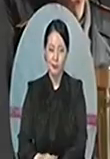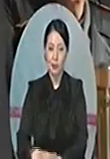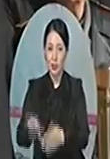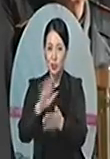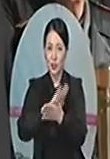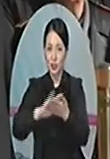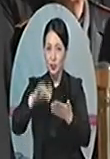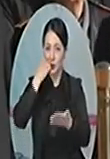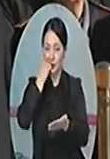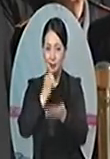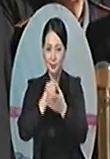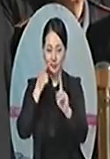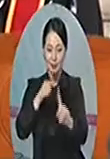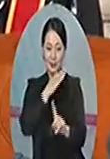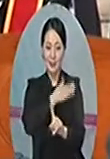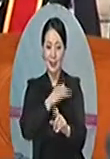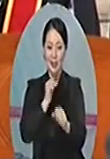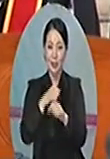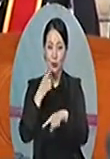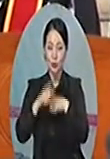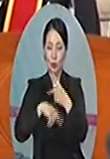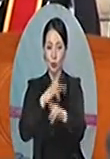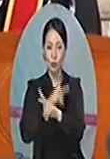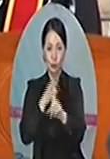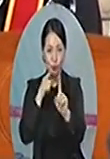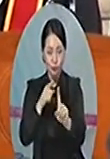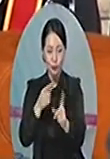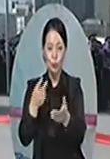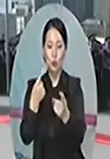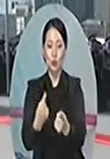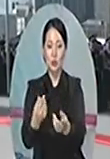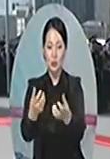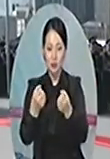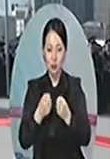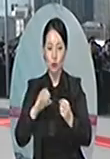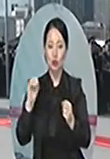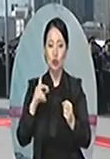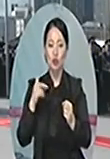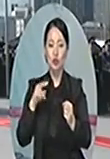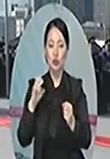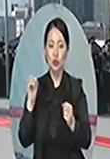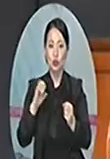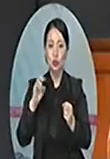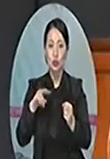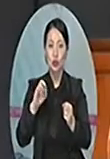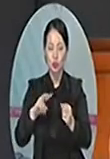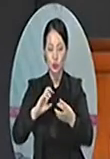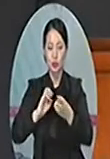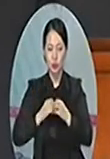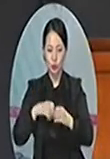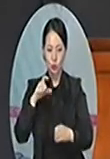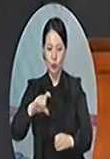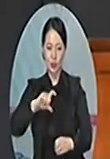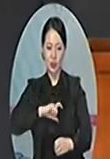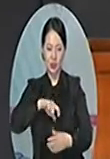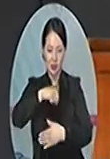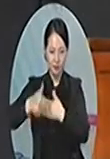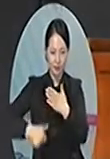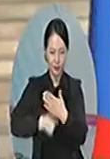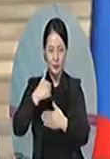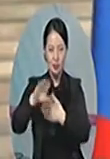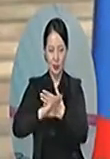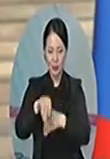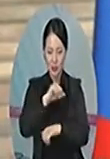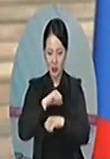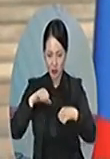Шинээр батлагдсан цагдаагийн албаны тухай хуулийн их хэмжүүрийг хүлээн авах ёслол боллоо. Цагдаагийн байгууллагын үйл ажиллагааны бүхий л үед хүний эрхийг хамгаалах, иргэдийн итгэлийг